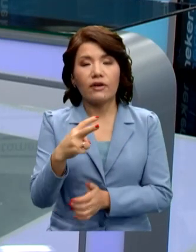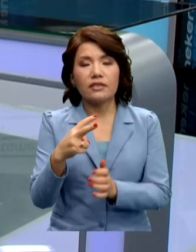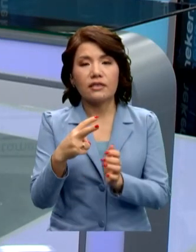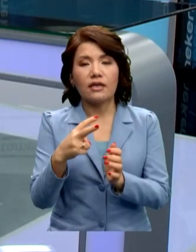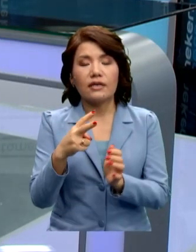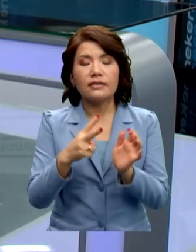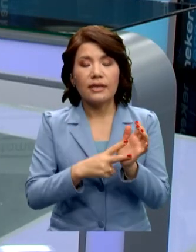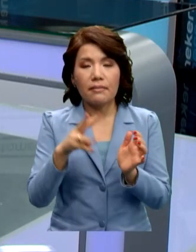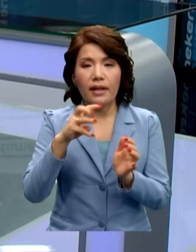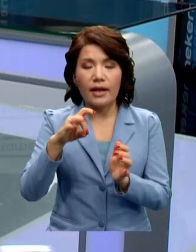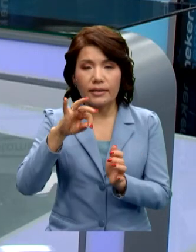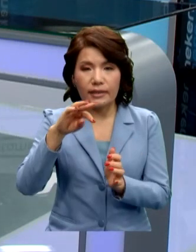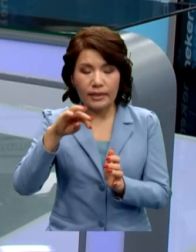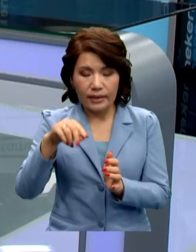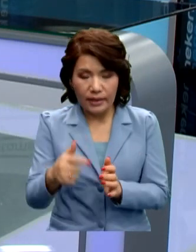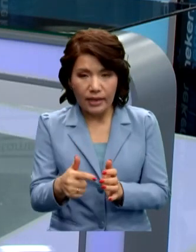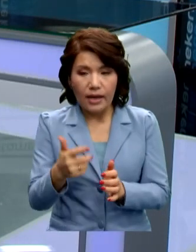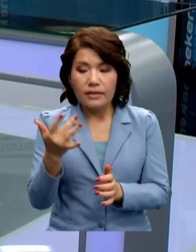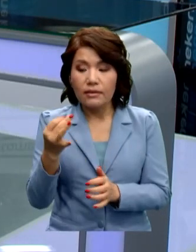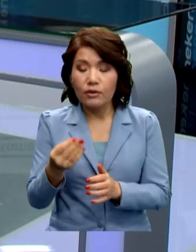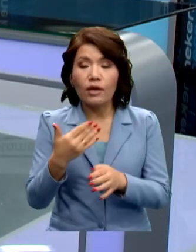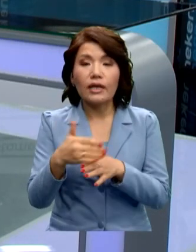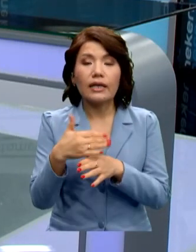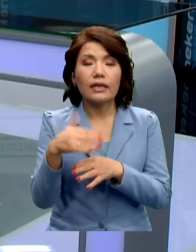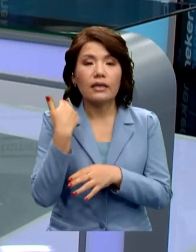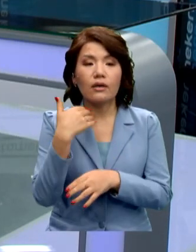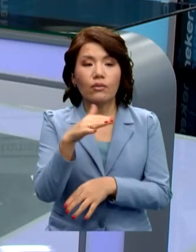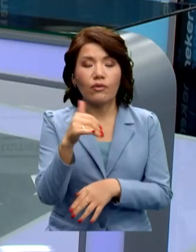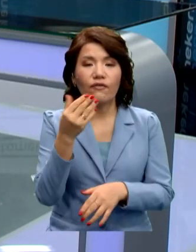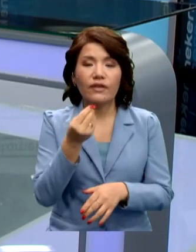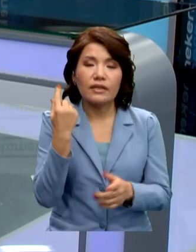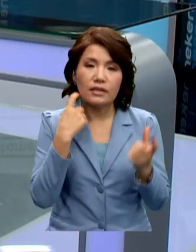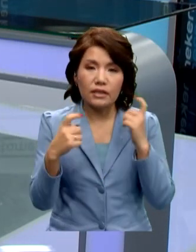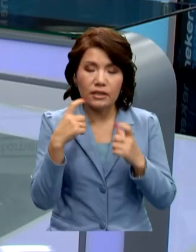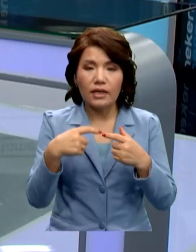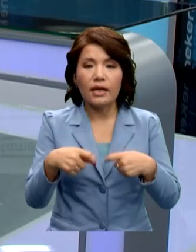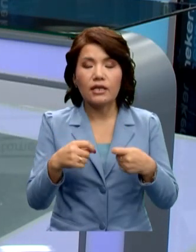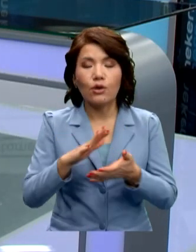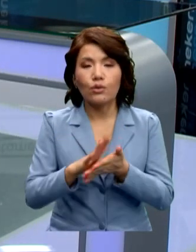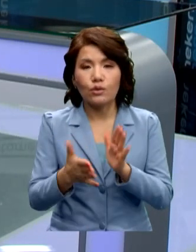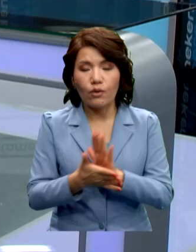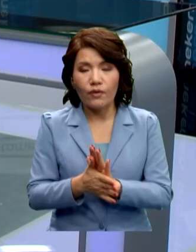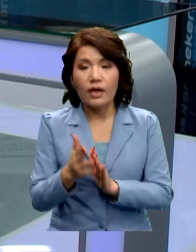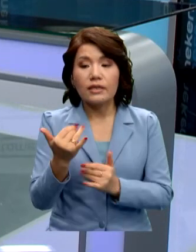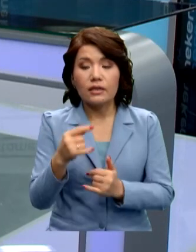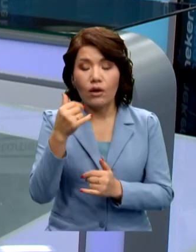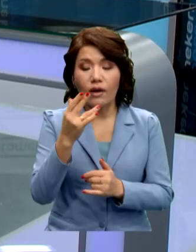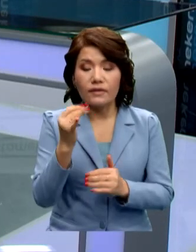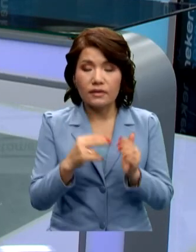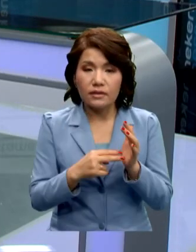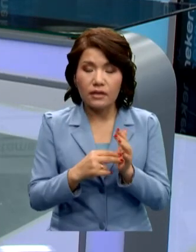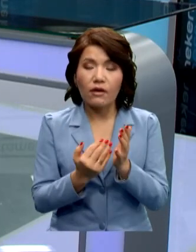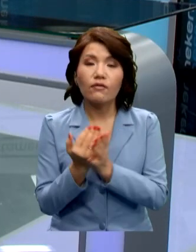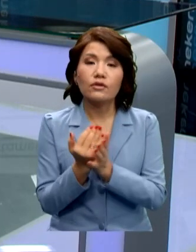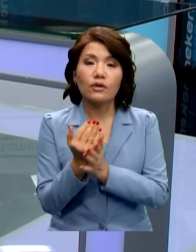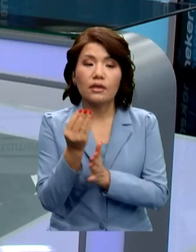тенге. Деньги возвратные. Самрук Энерго берет кредиты у финансовых институтов на рыночных условиях. Учитывая, что текущая базовая ставка